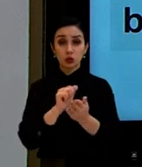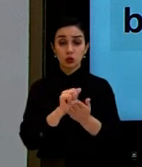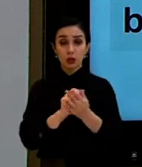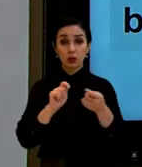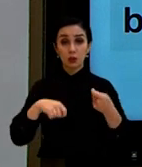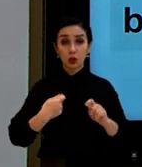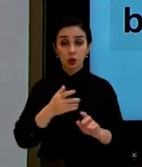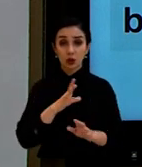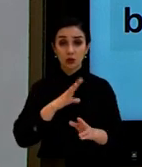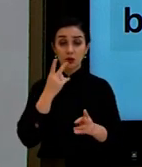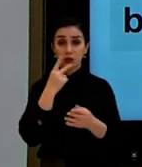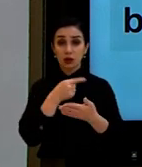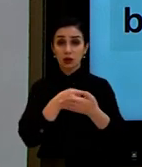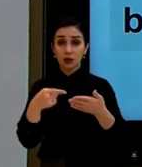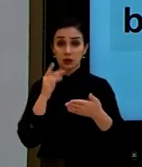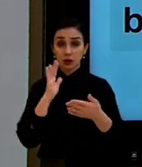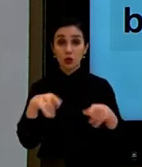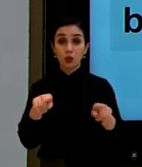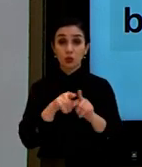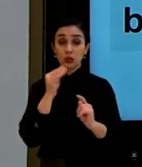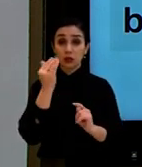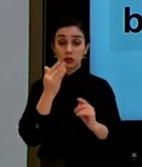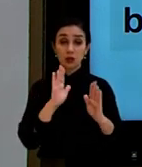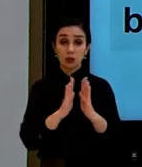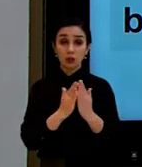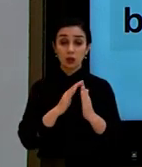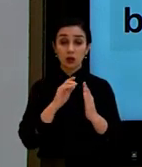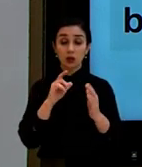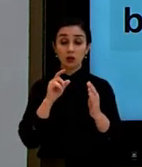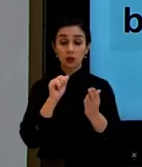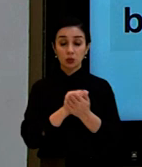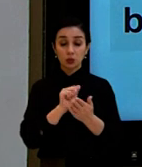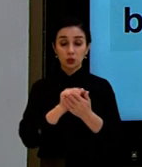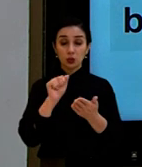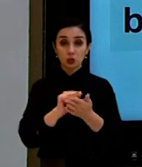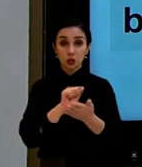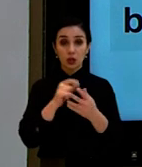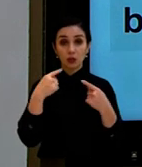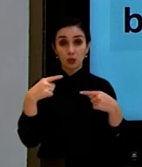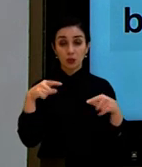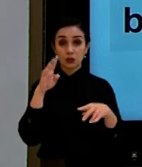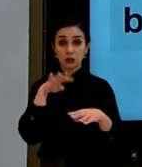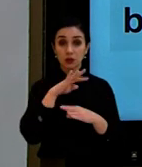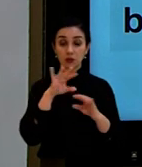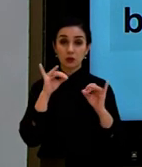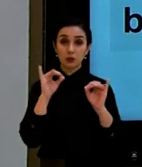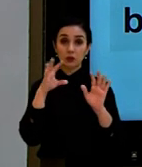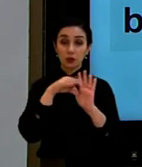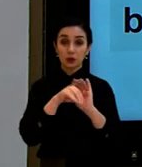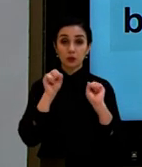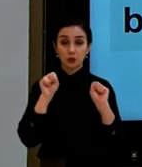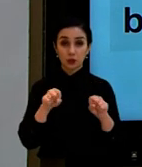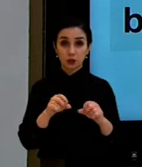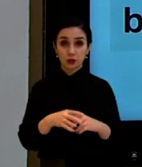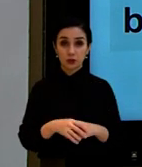bekor qilinganligi qayd etiladi. Ba'zi buyruq hujjatlariga jadval va boshqa ilova qilinishi mumkin